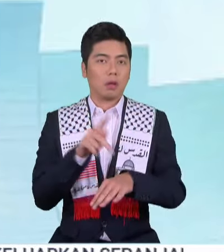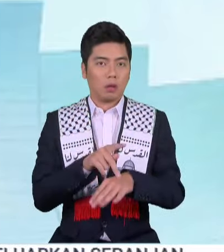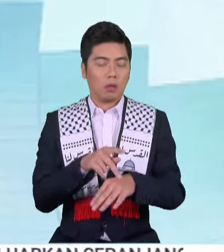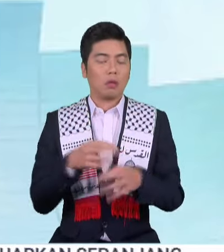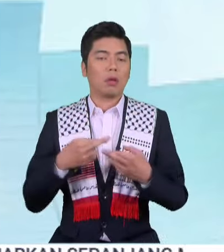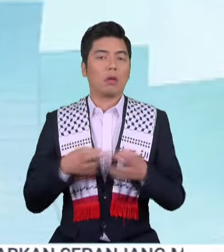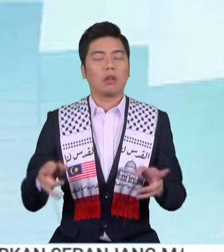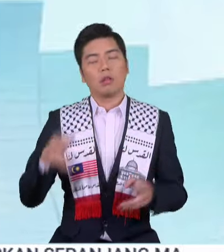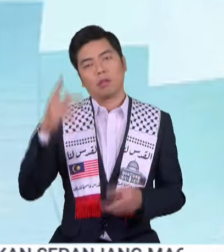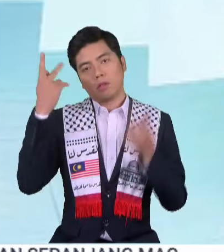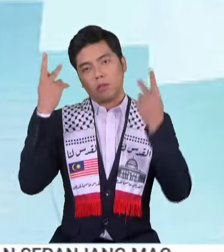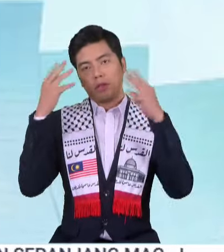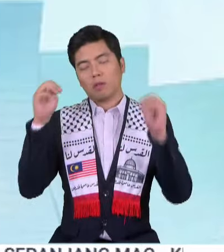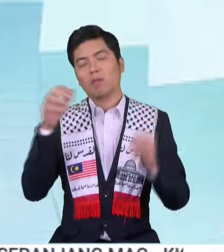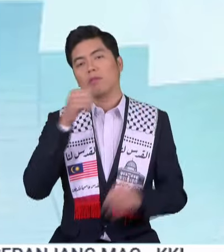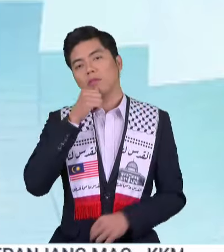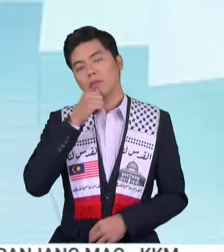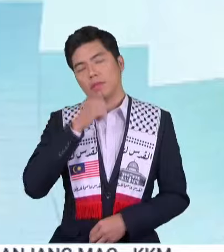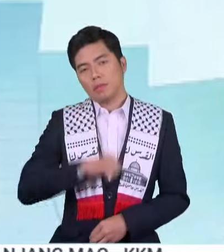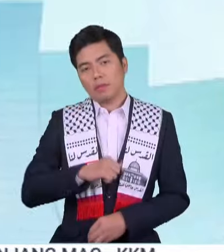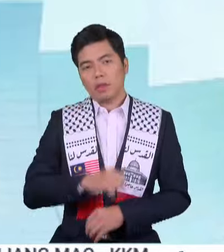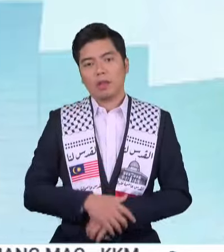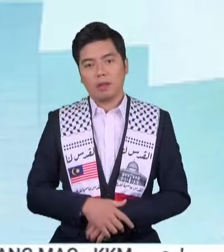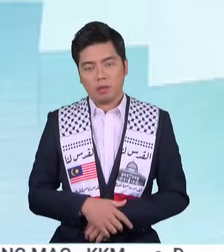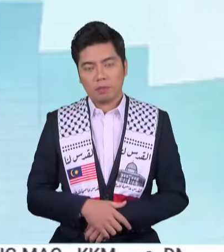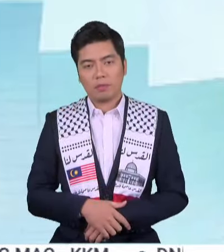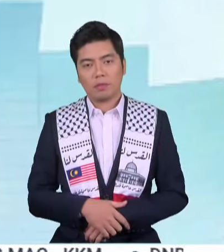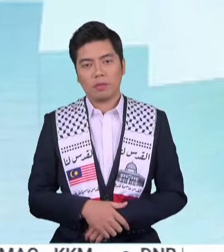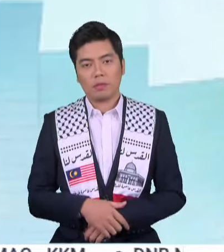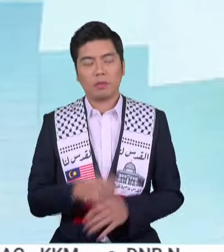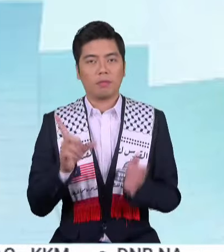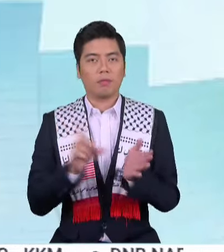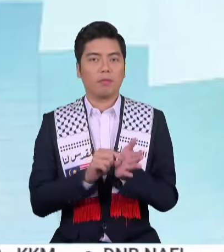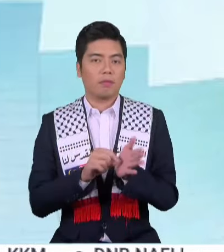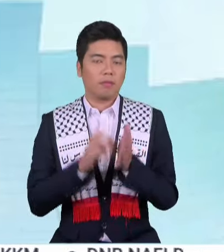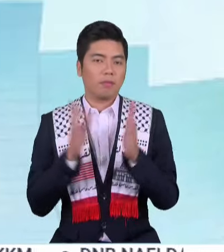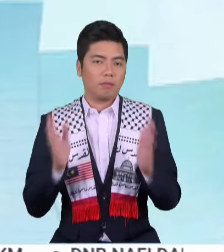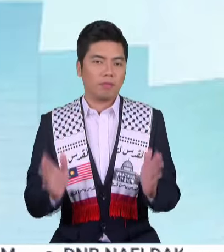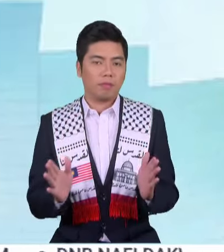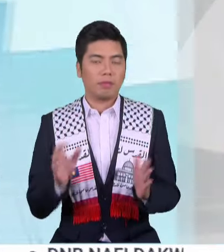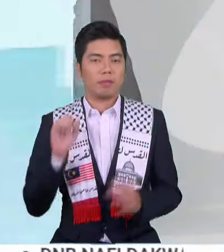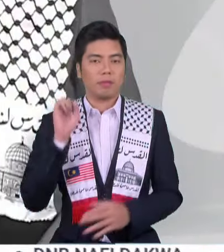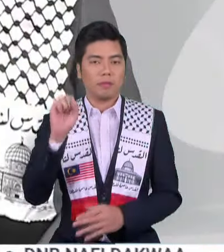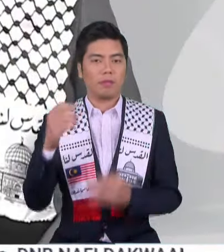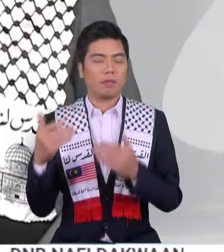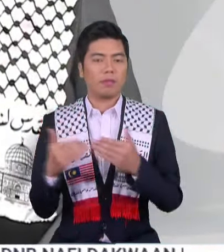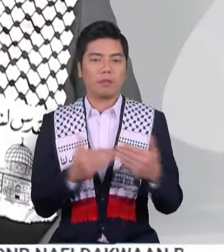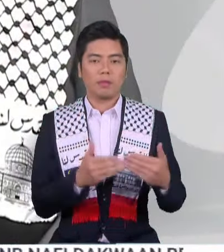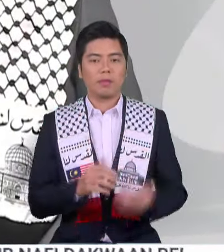dirasmikan Perdana Menteri Datuk Seri Anwar Ibrahim. Suaran Syah di Kota Kinabalu. Silakan.